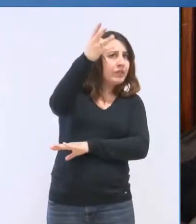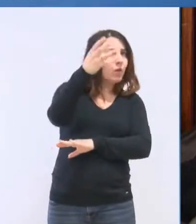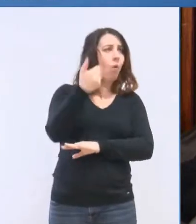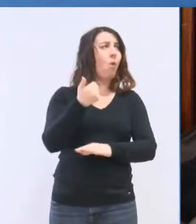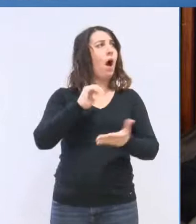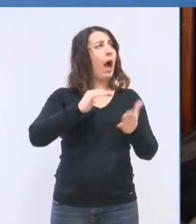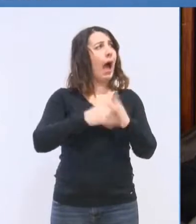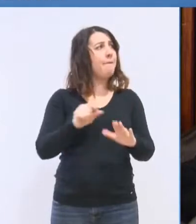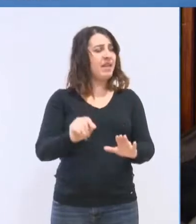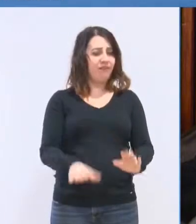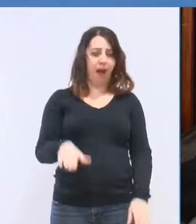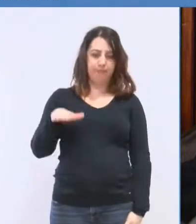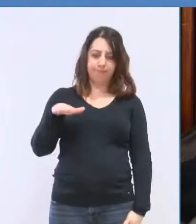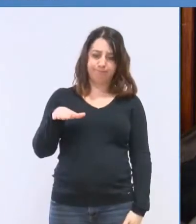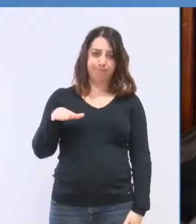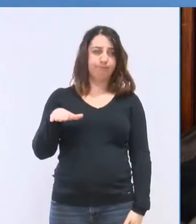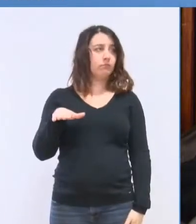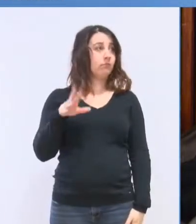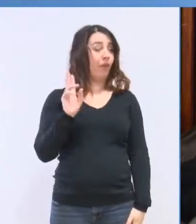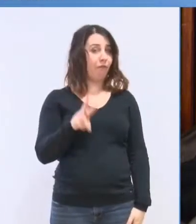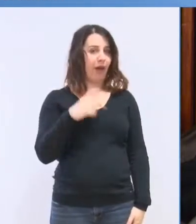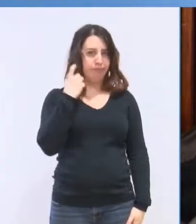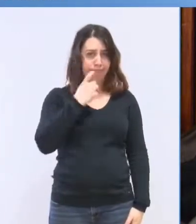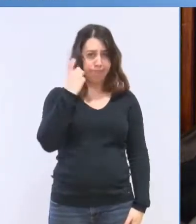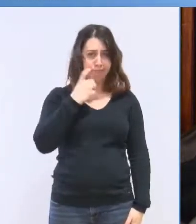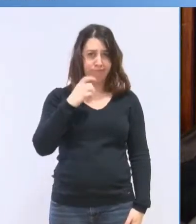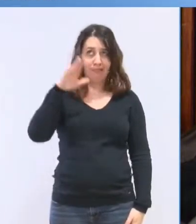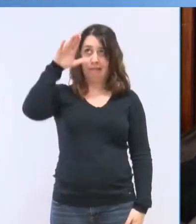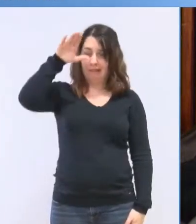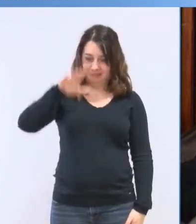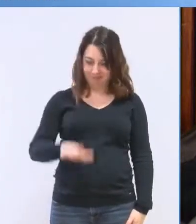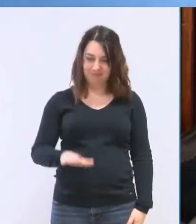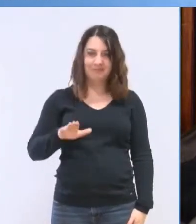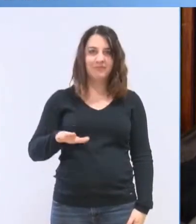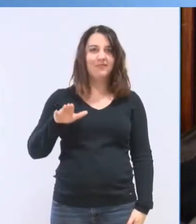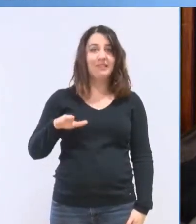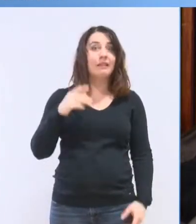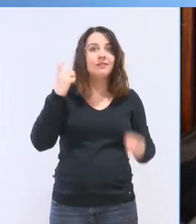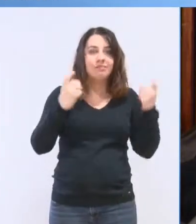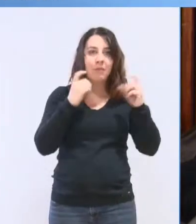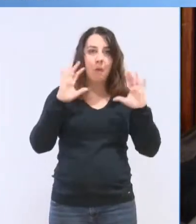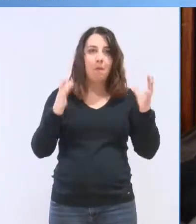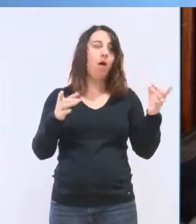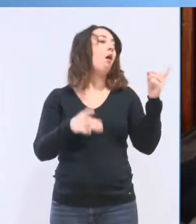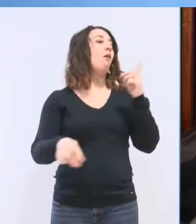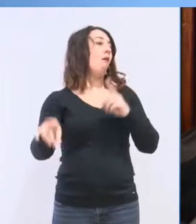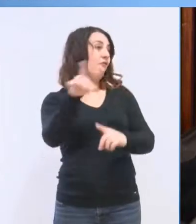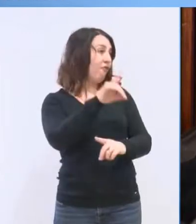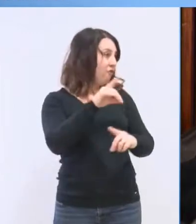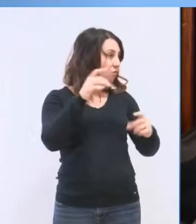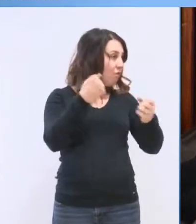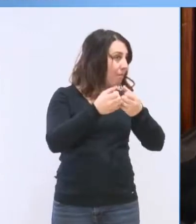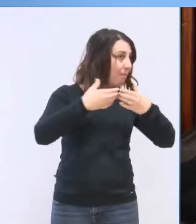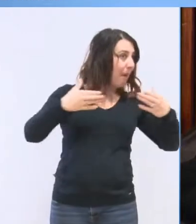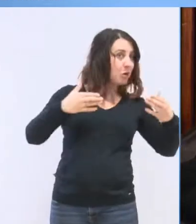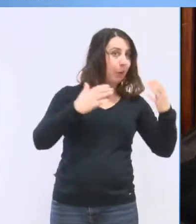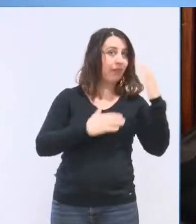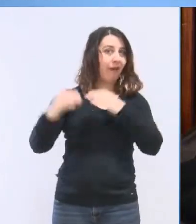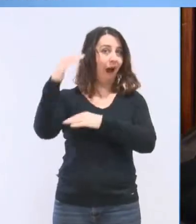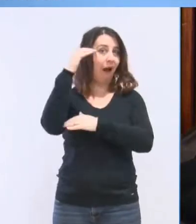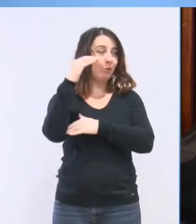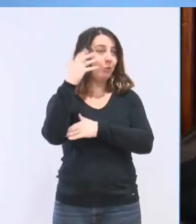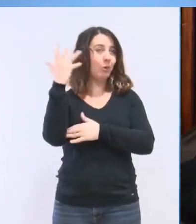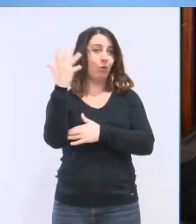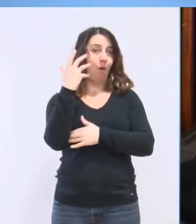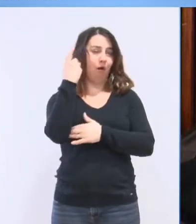m de hauteur. Bon, beaucoup de questions se posent. J'aimerais vous renvoyer à tous, mais la majorité comme nous tous, un